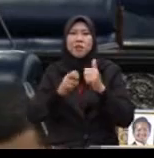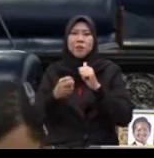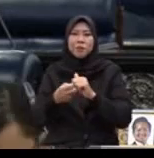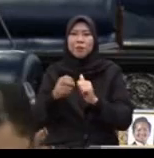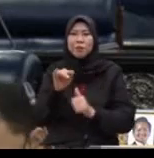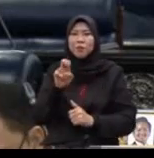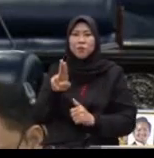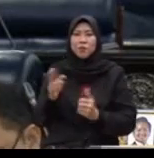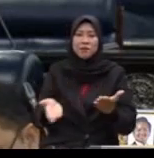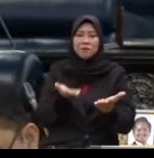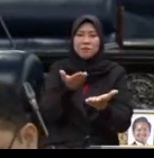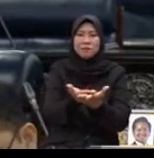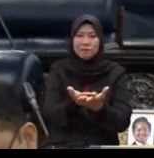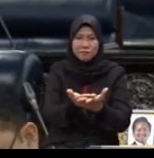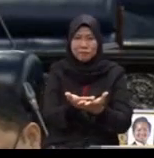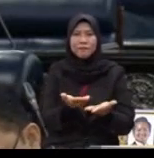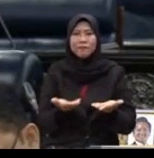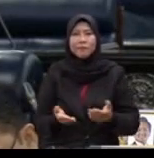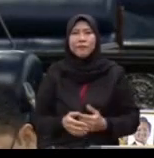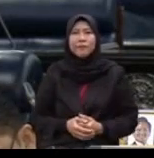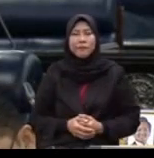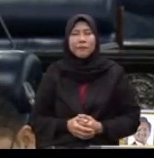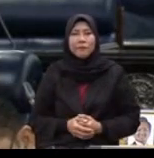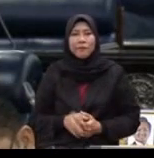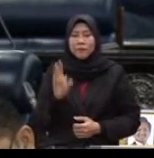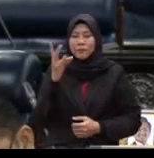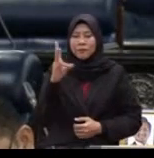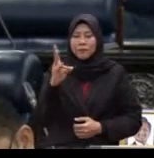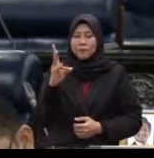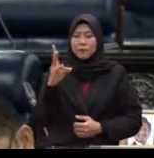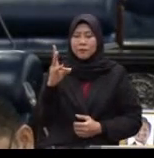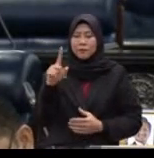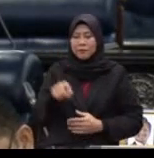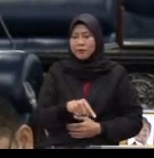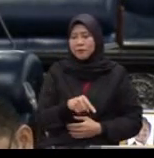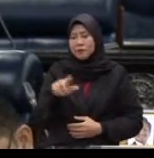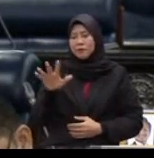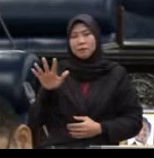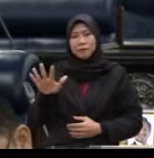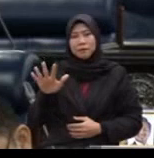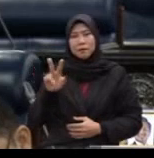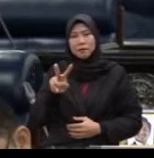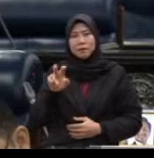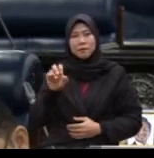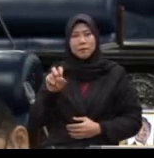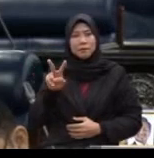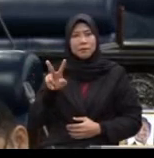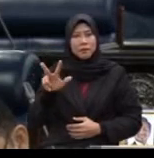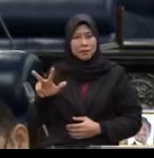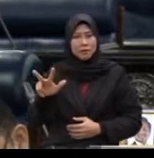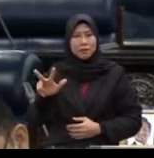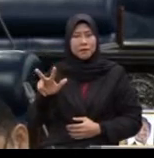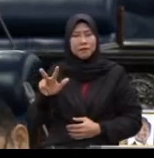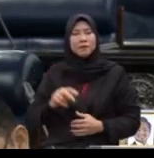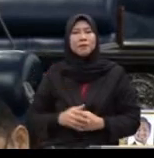oleh yang baru hormat ini dan pada 17 bulan 5 2023